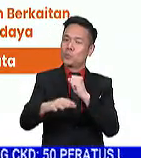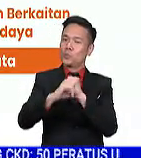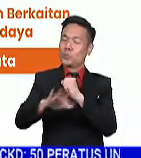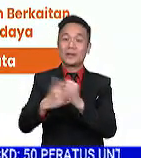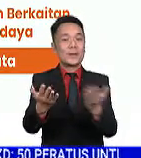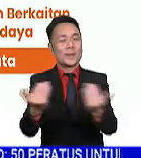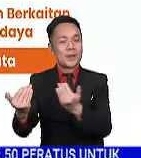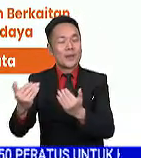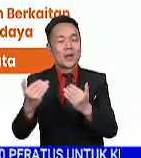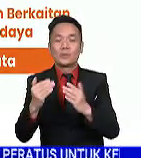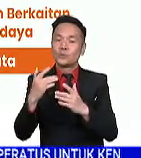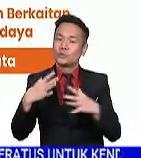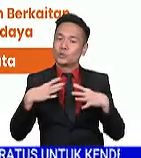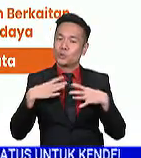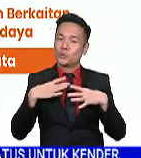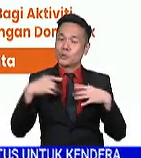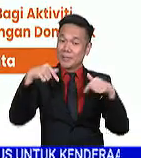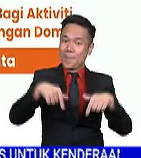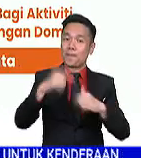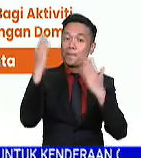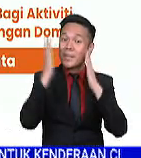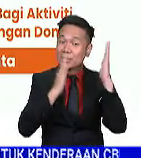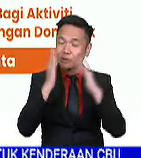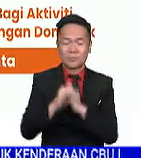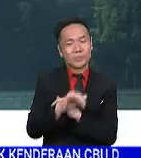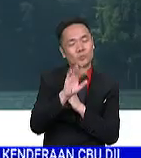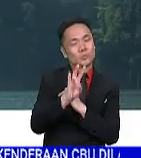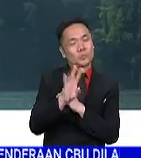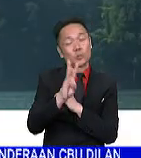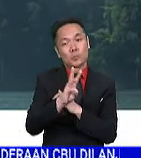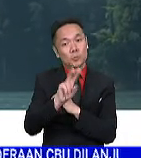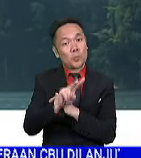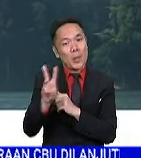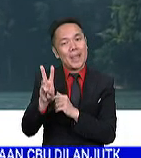galakan pelancongan domestik dengan peruntukan RM60 juta.